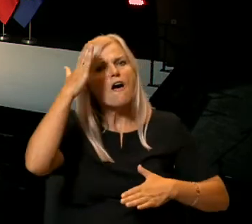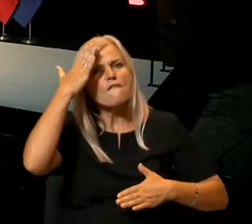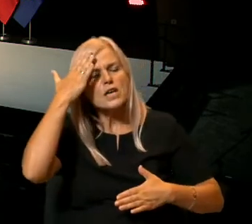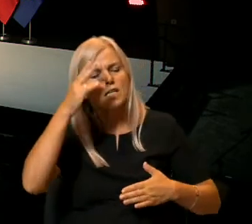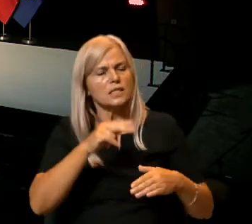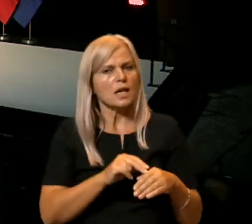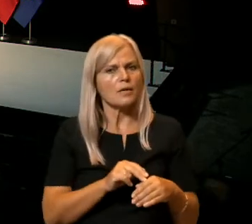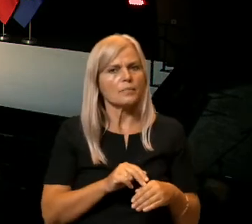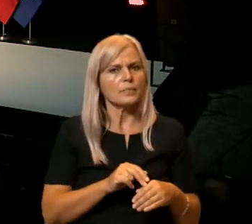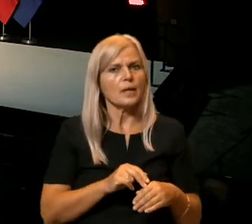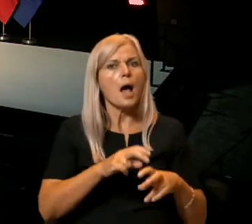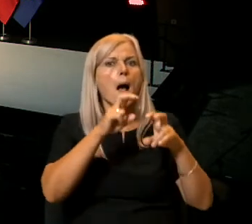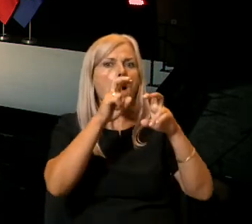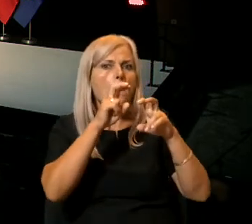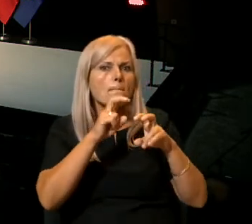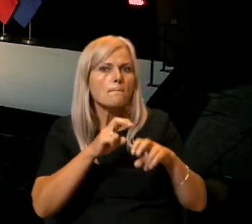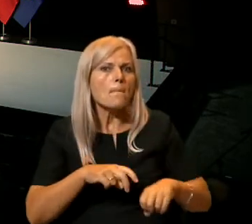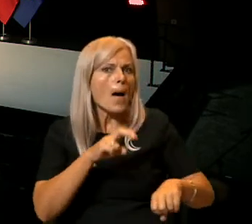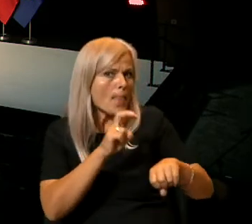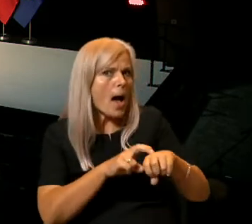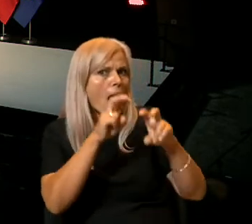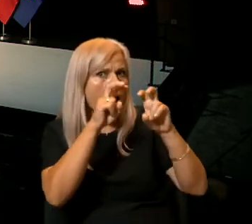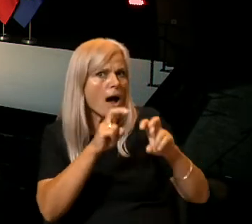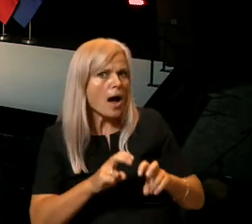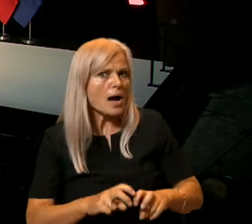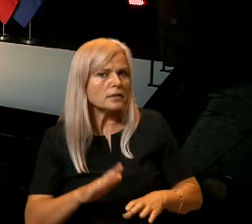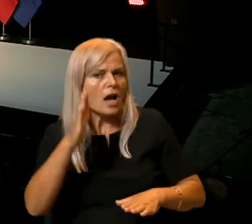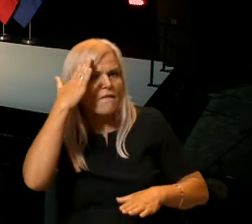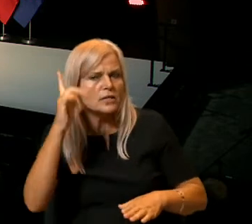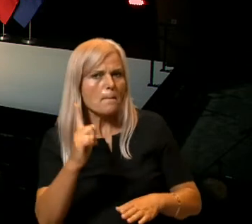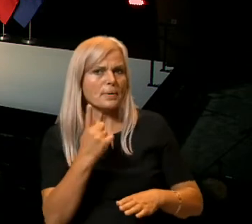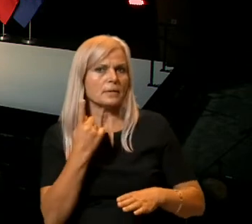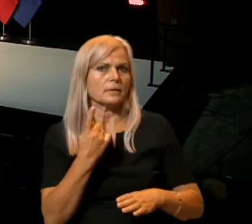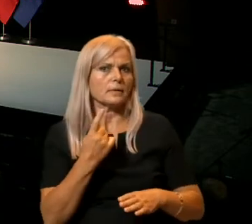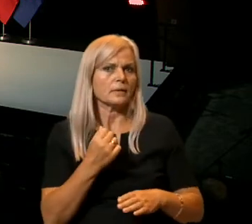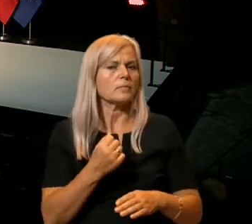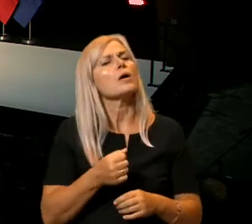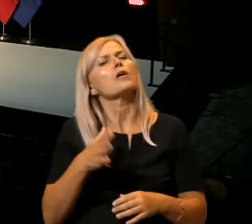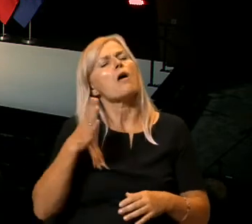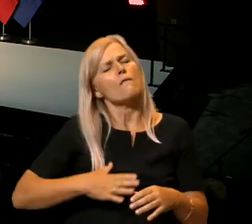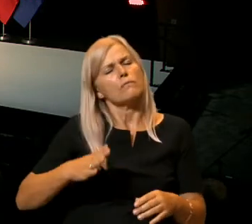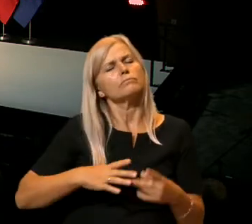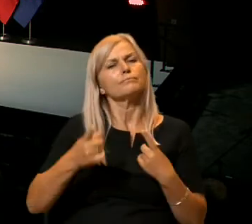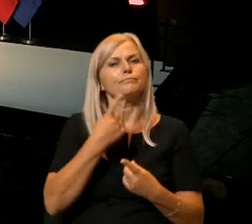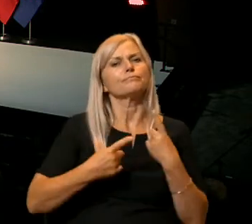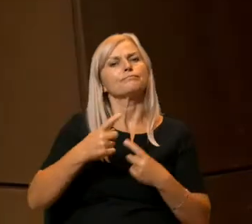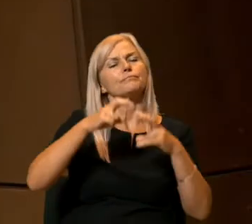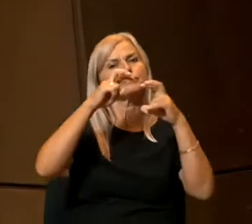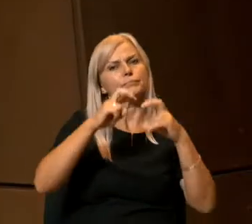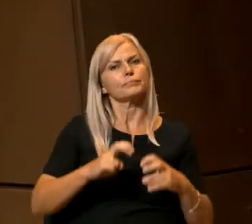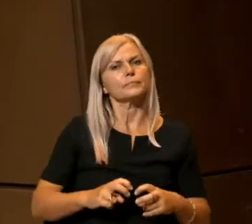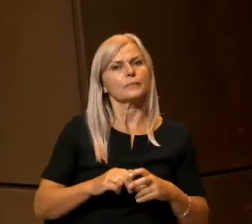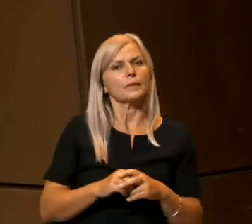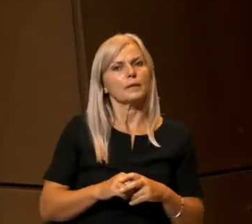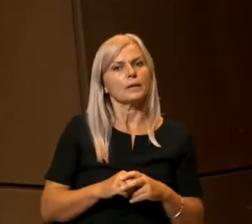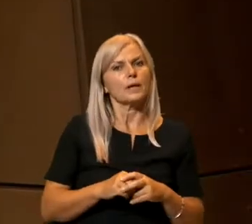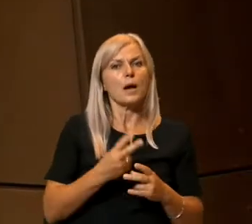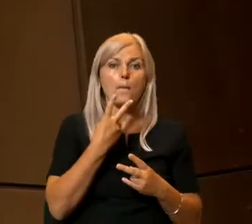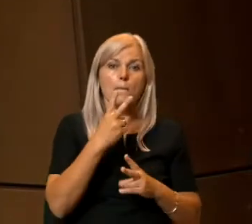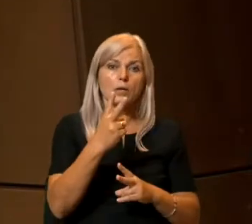badania, wiedza prim. I warto się nad tym też zastanowić, ponieważ patrząc na